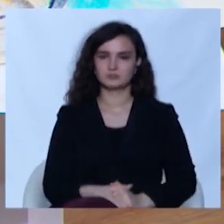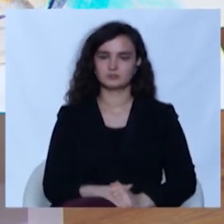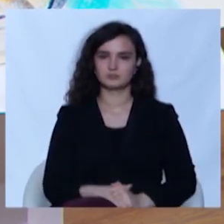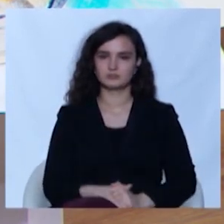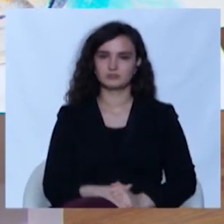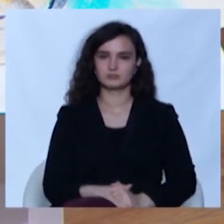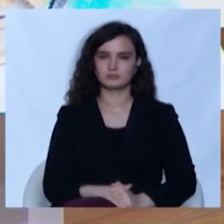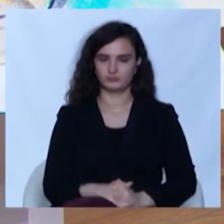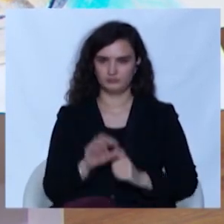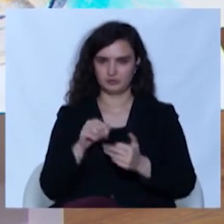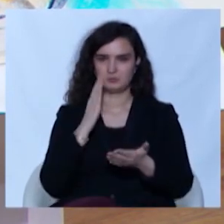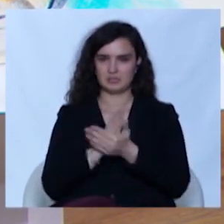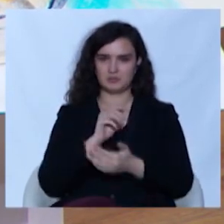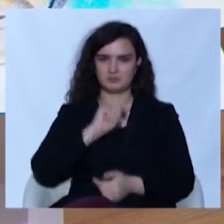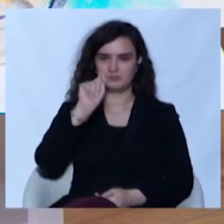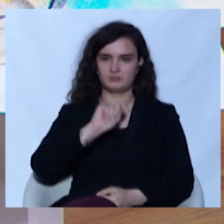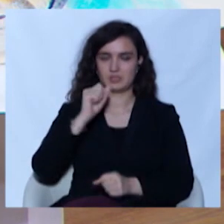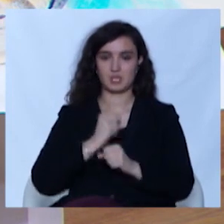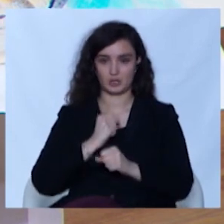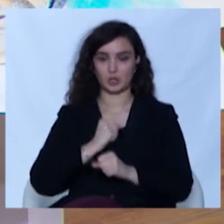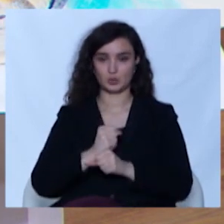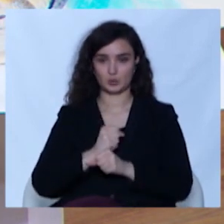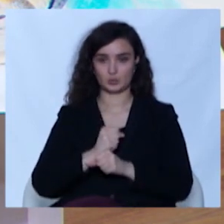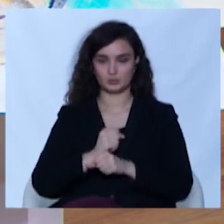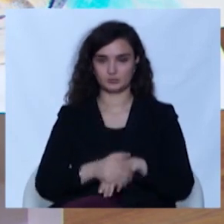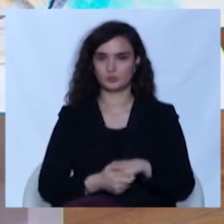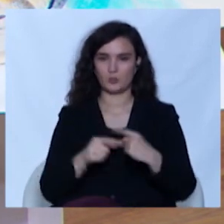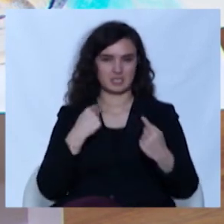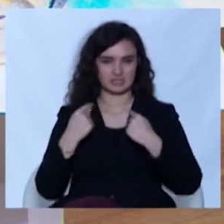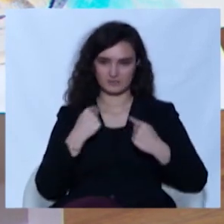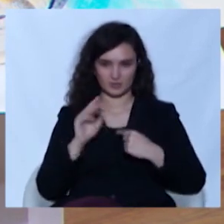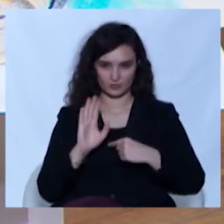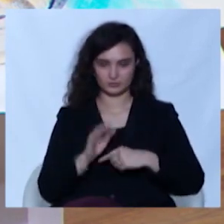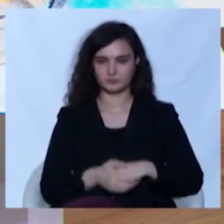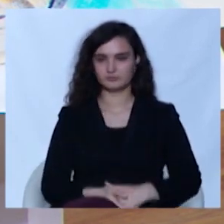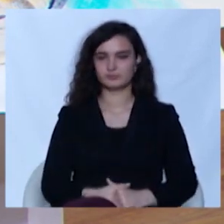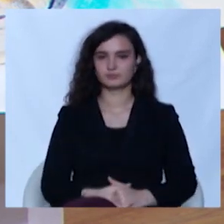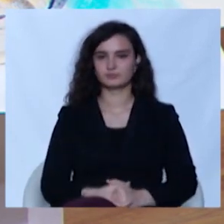Глядь, если пирда пергаук это трор, извините.